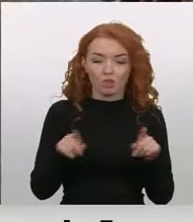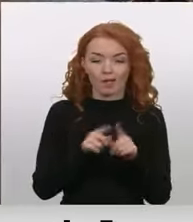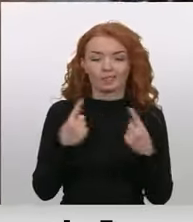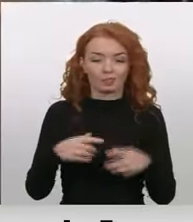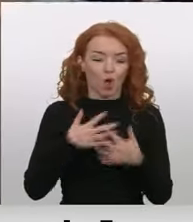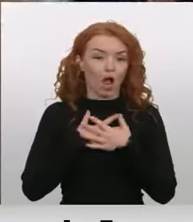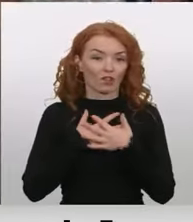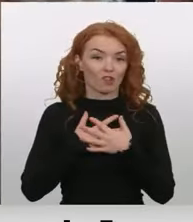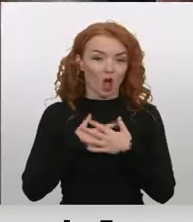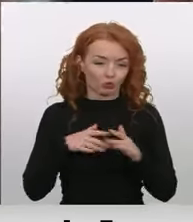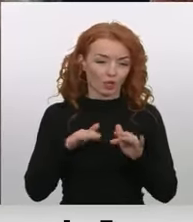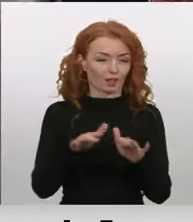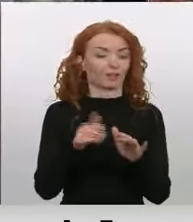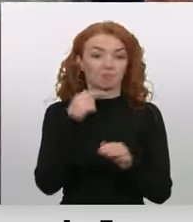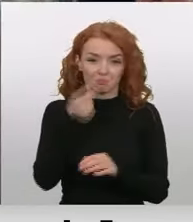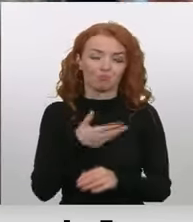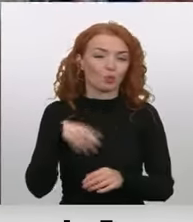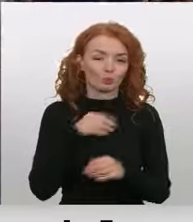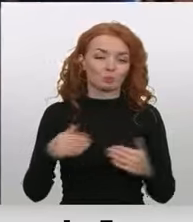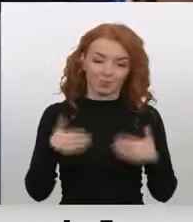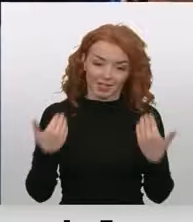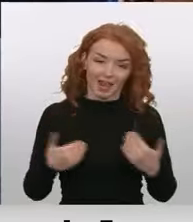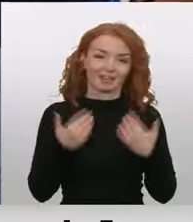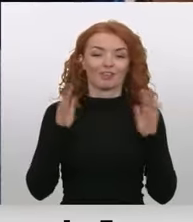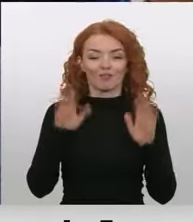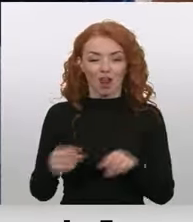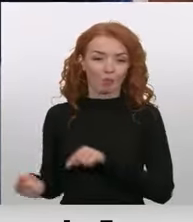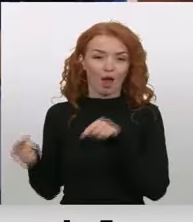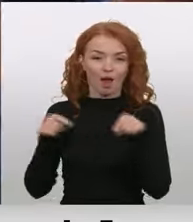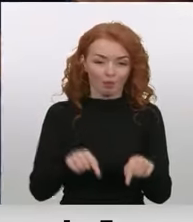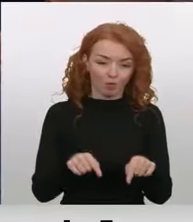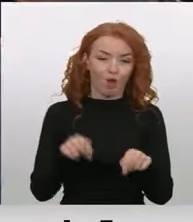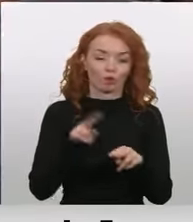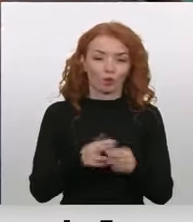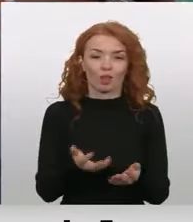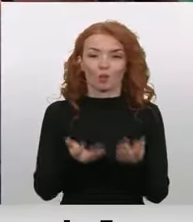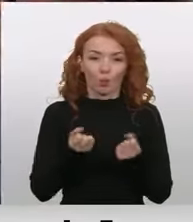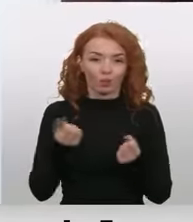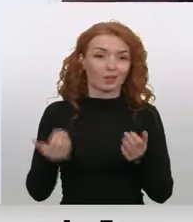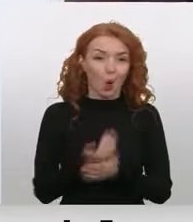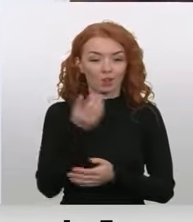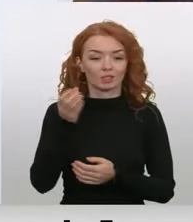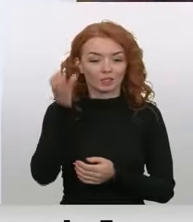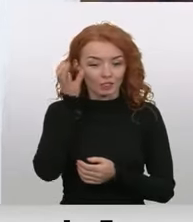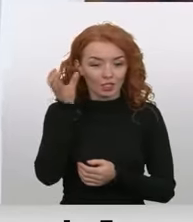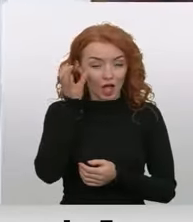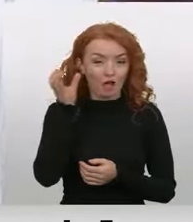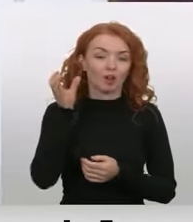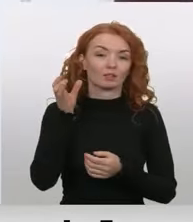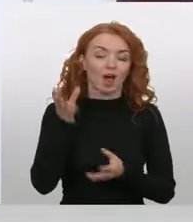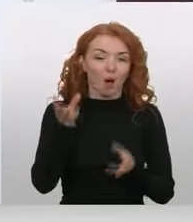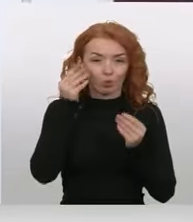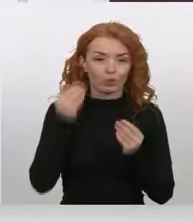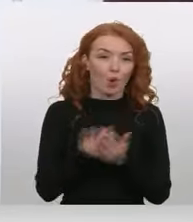aktivitāšu organizēšanā. Mums ir patiesa prieks, ka mēs varējām šeit atbraukt un gūt jaunas zināšanas, apgūt